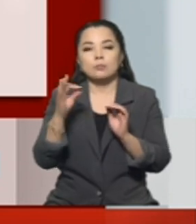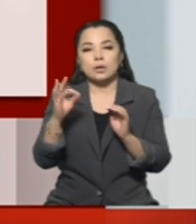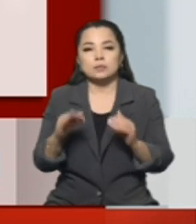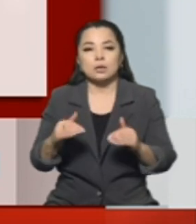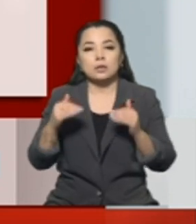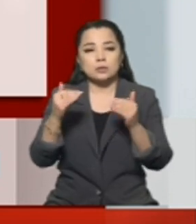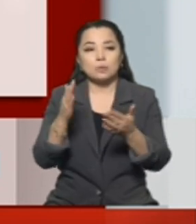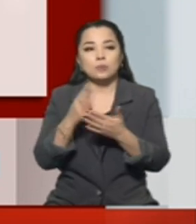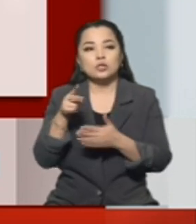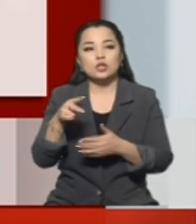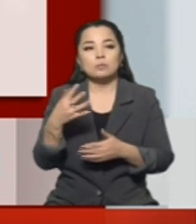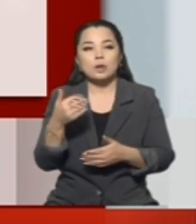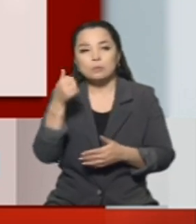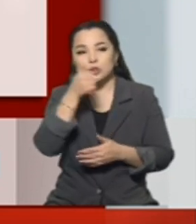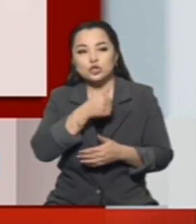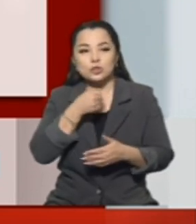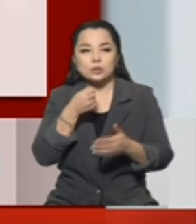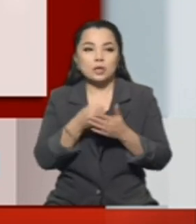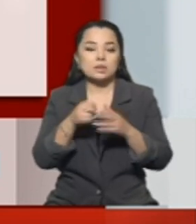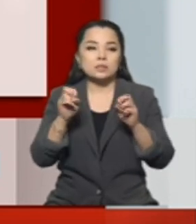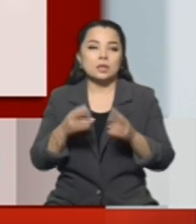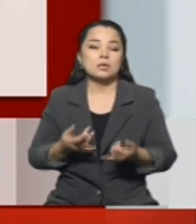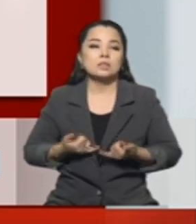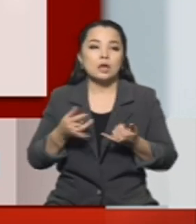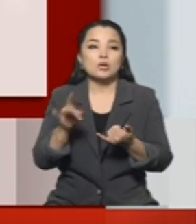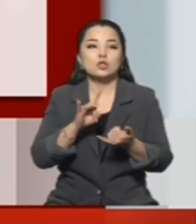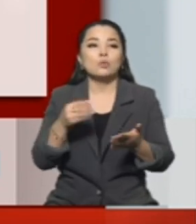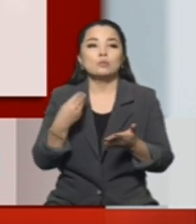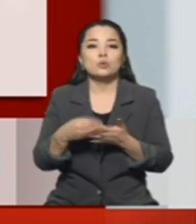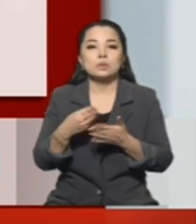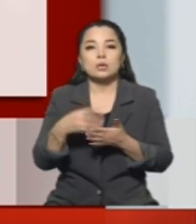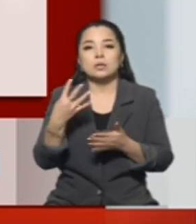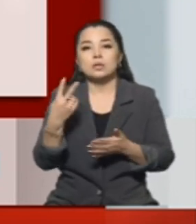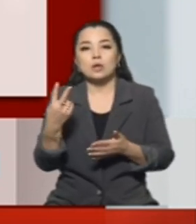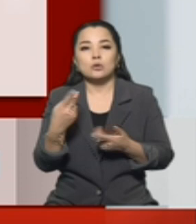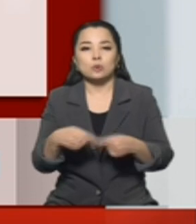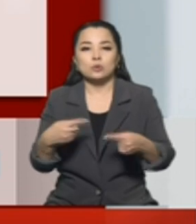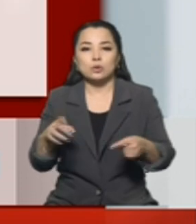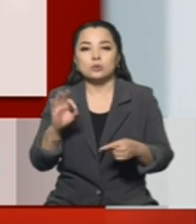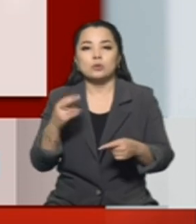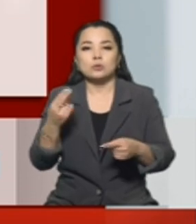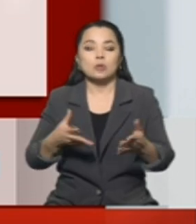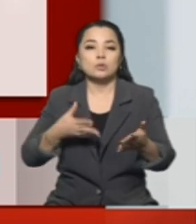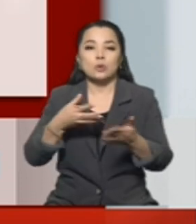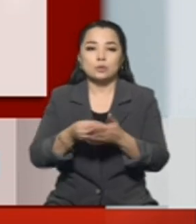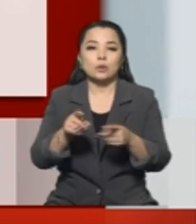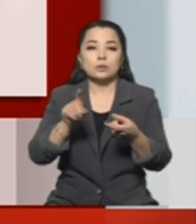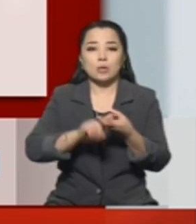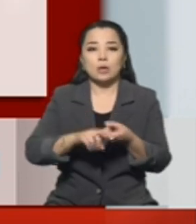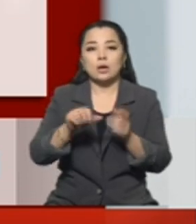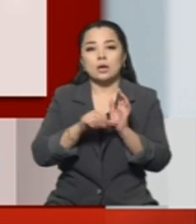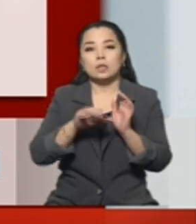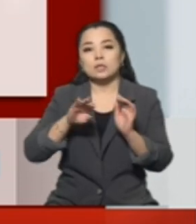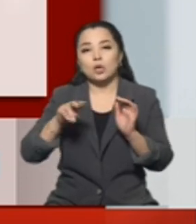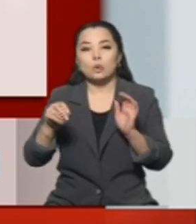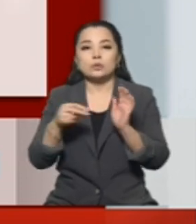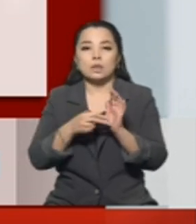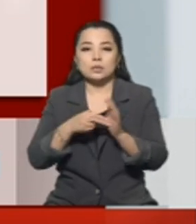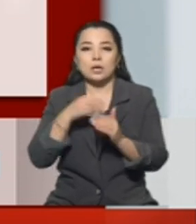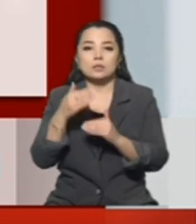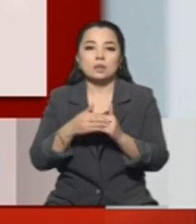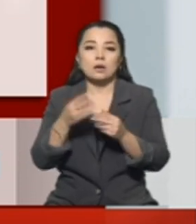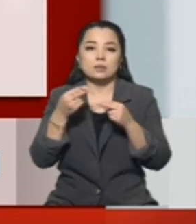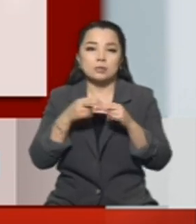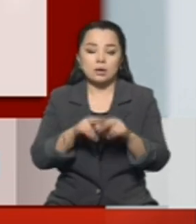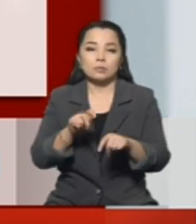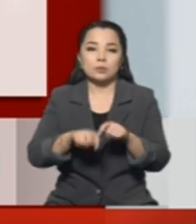өседі. 2025 жылға арналған республикалық бюджетте 42 түрлі әлеуметтік төлемдер бойынша 6 триллион теңгеден астам